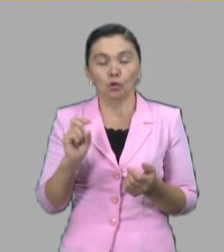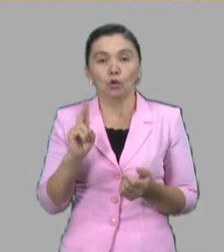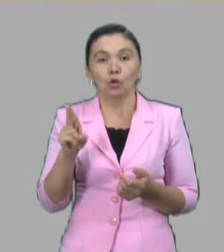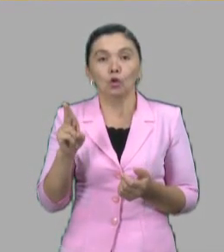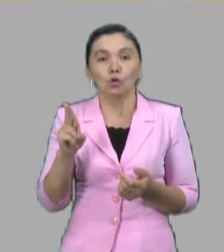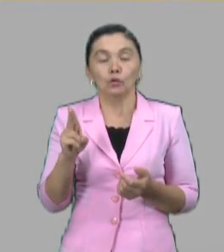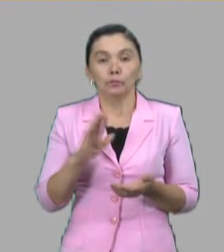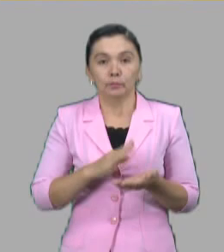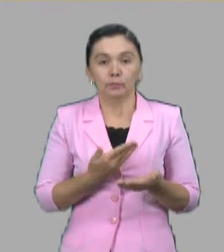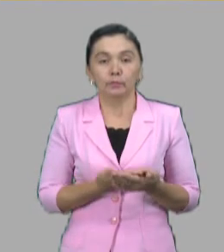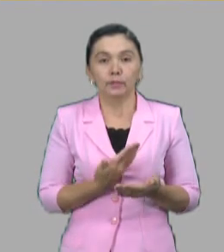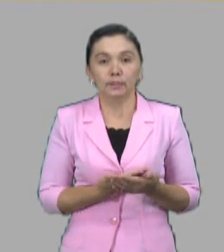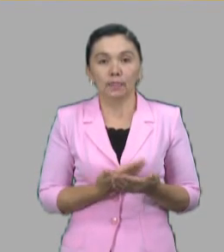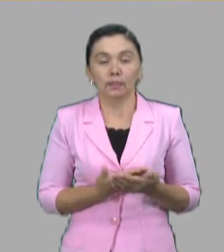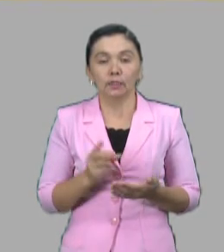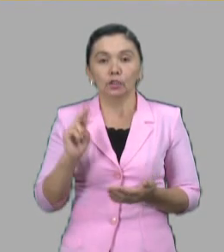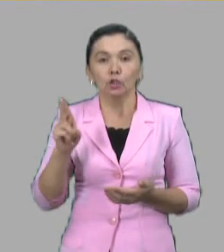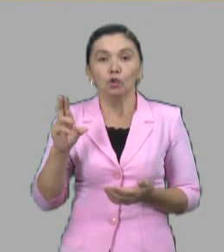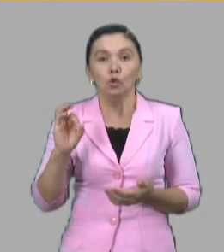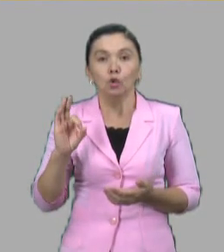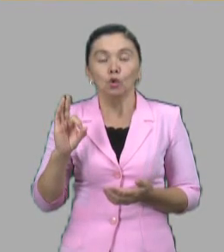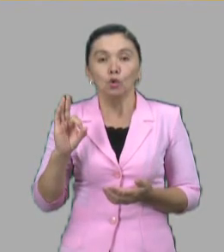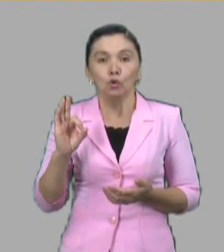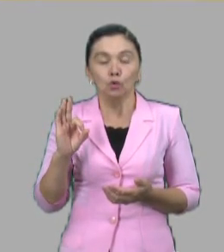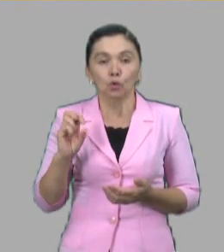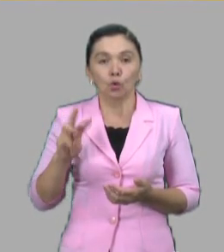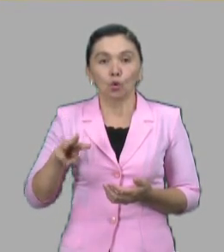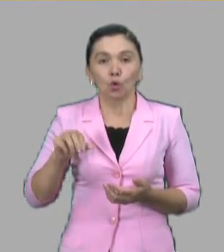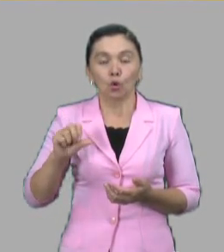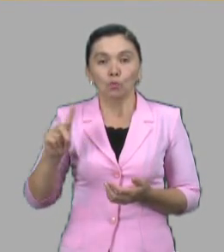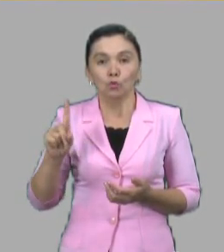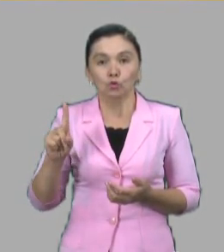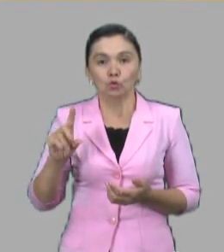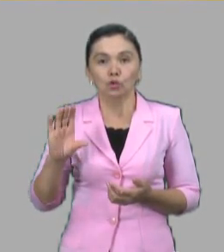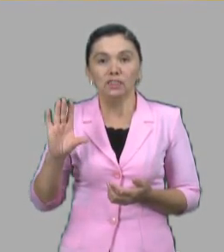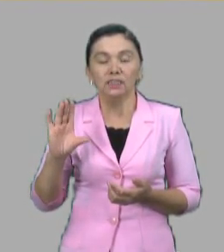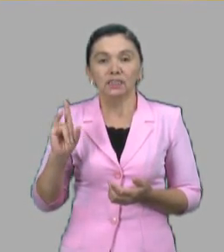Комуз, мисалы. Комузчу. Ырчы.